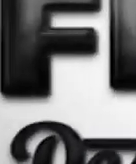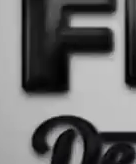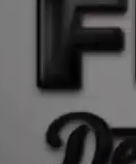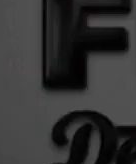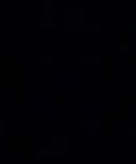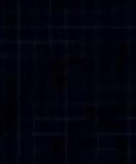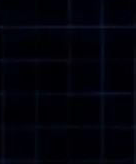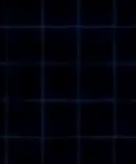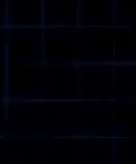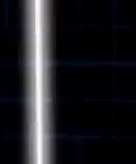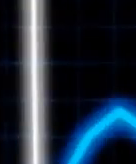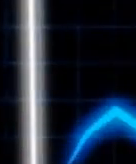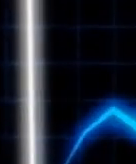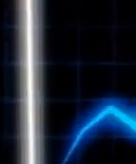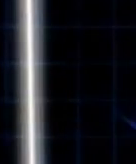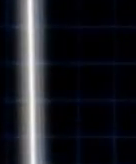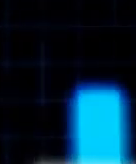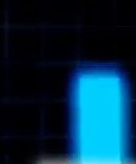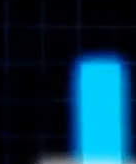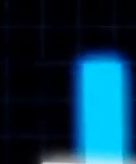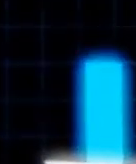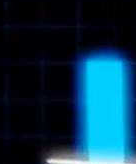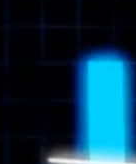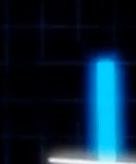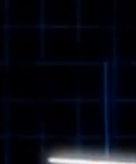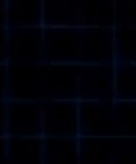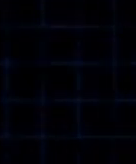2 देश की धड़कन.